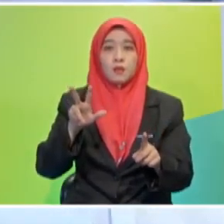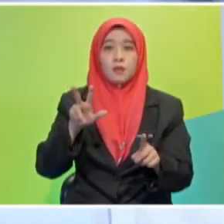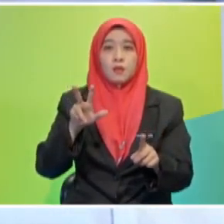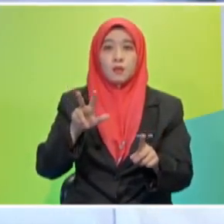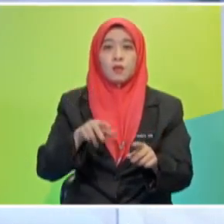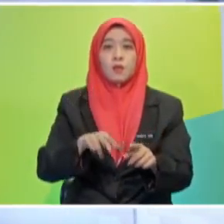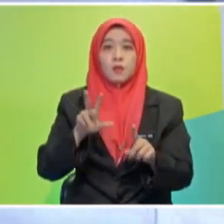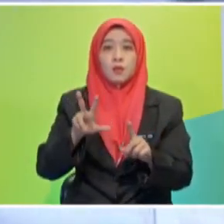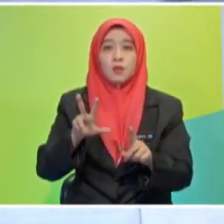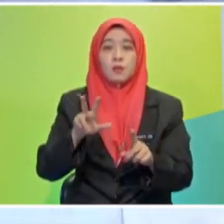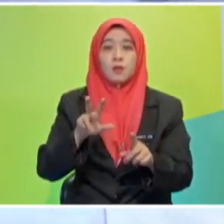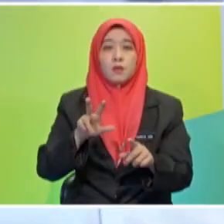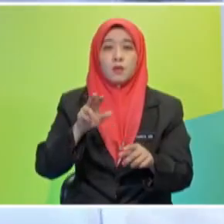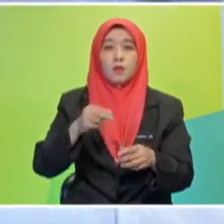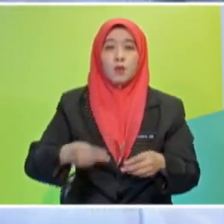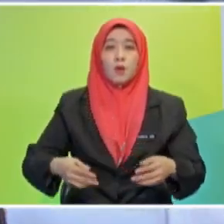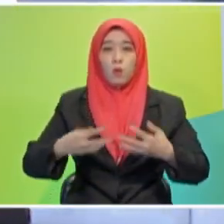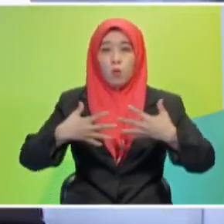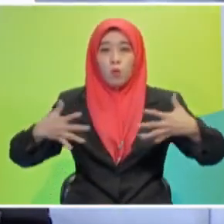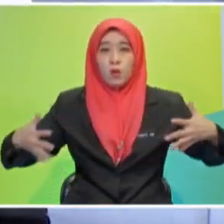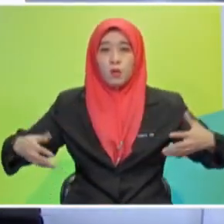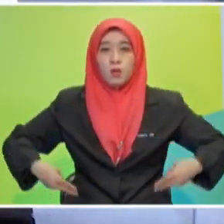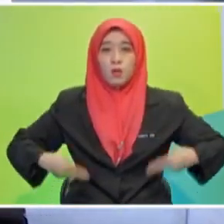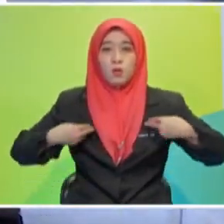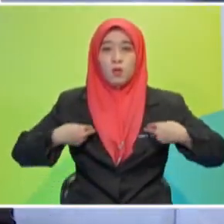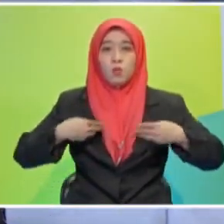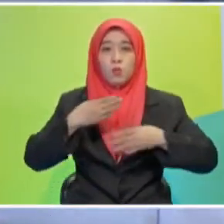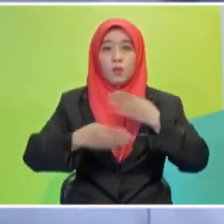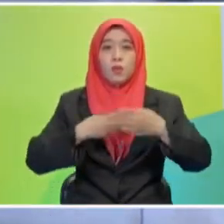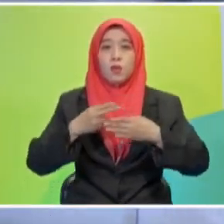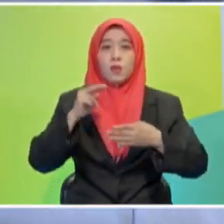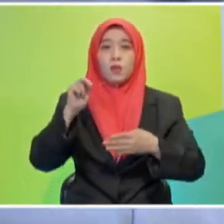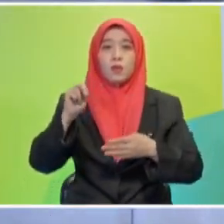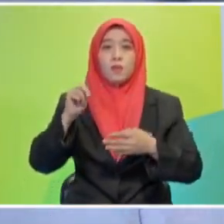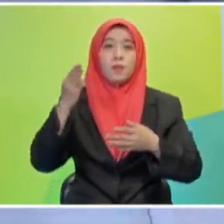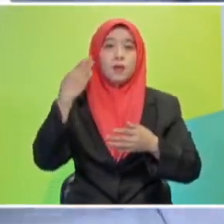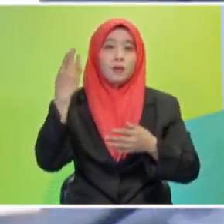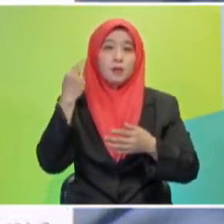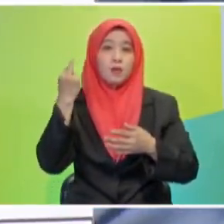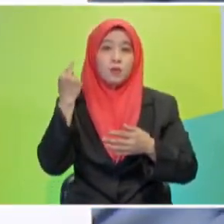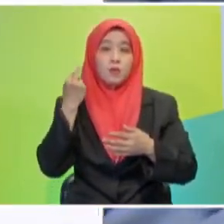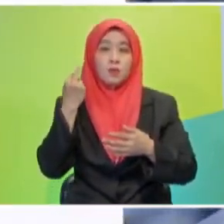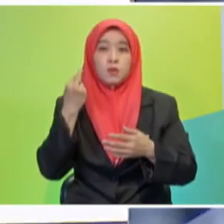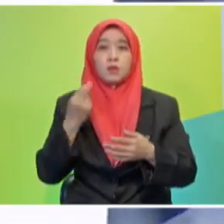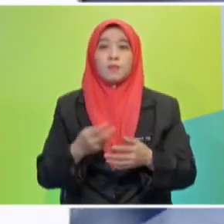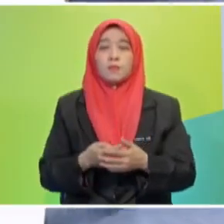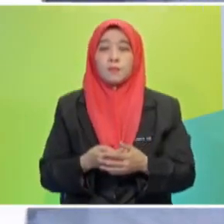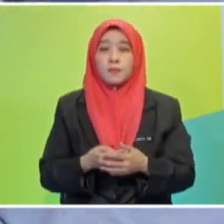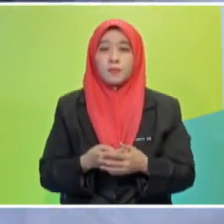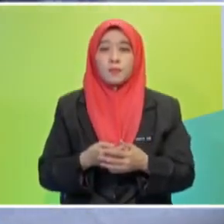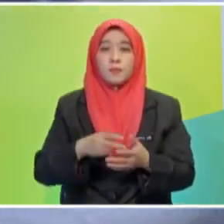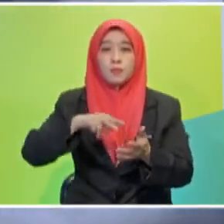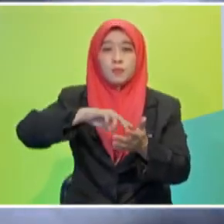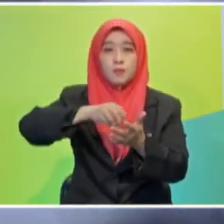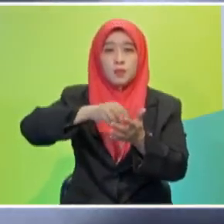dan bumi. Okey? Alright. Jadi yang inilah plug 3 pin. Jadi ini ialah plug 3 pin